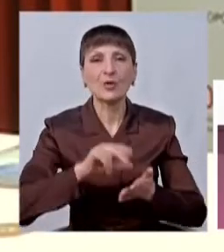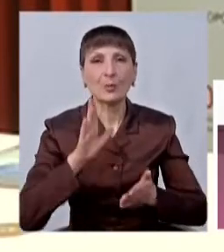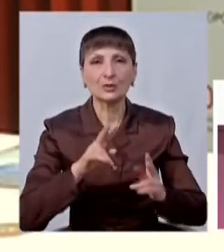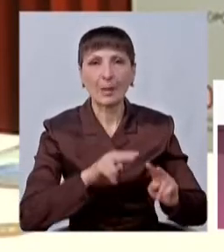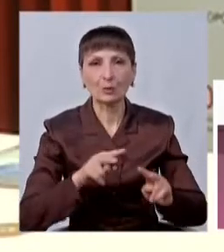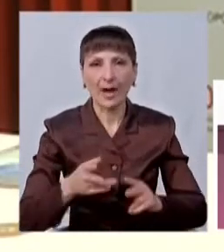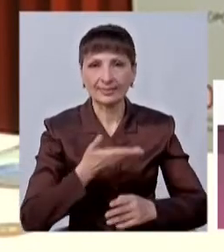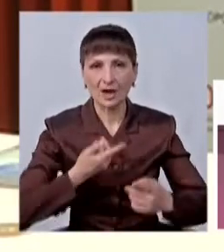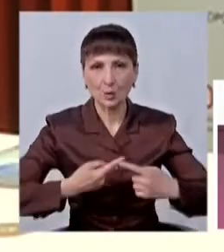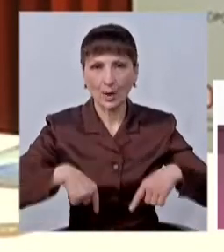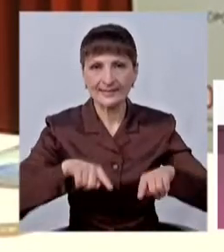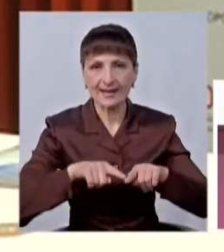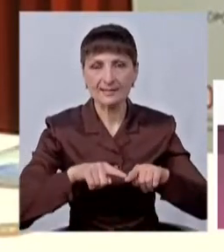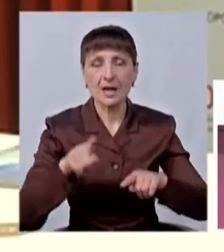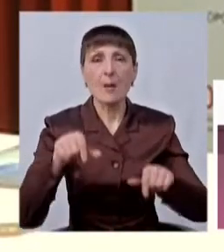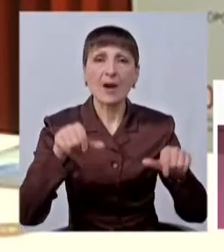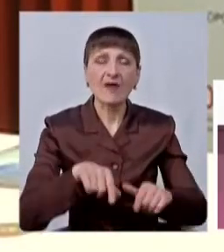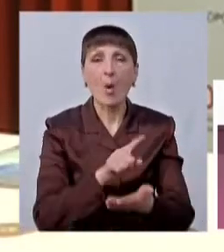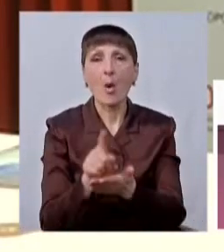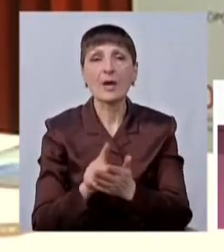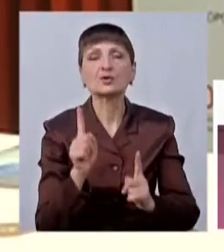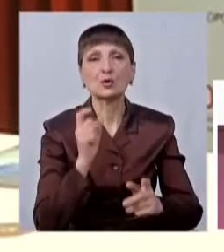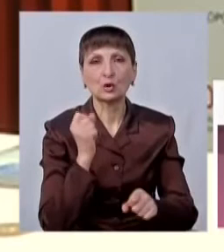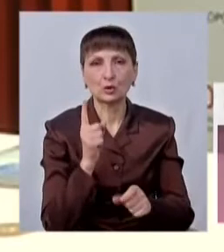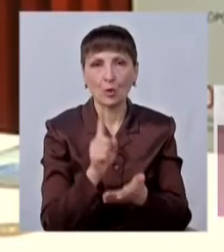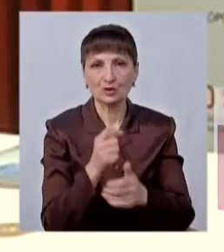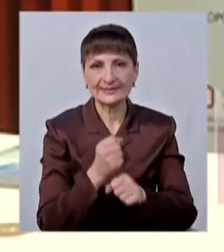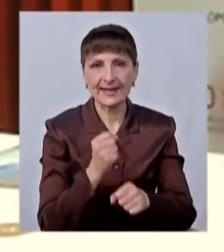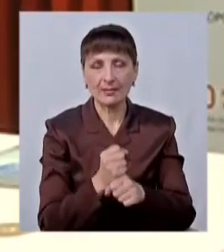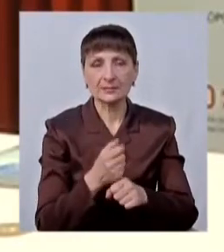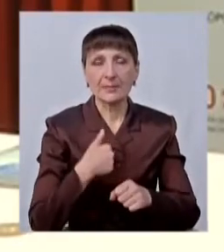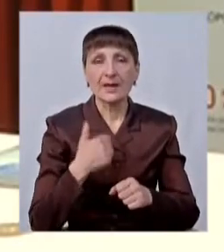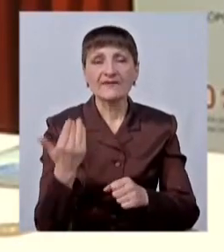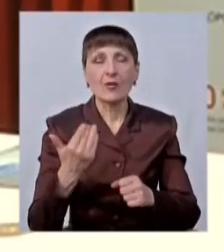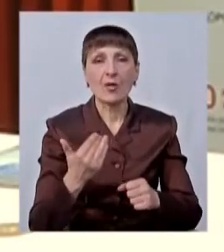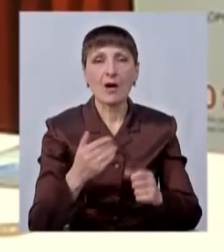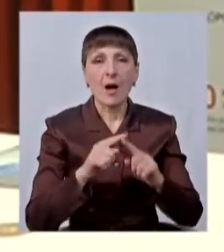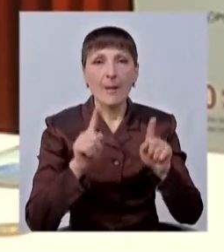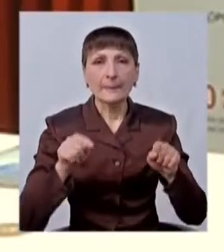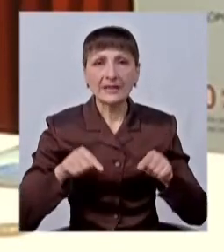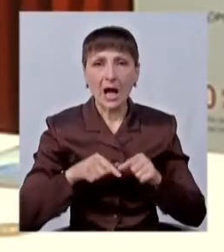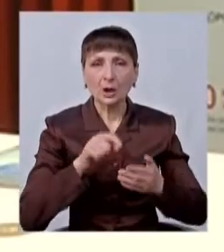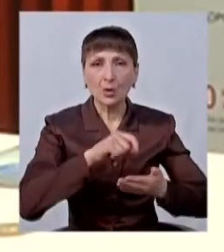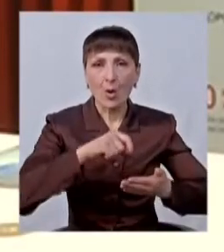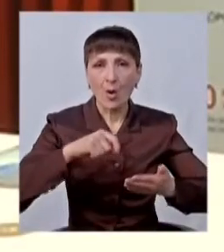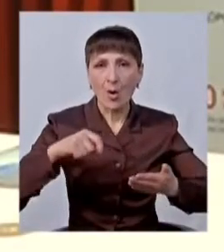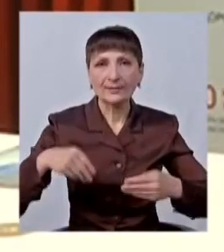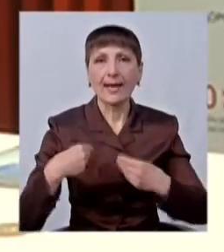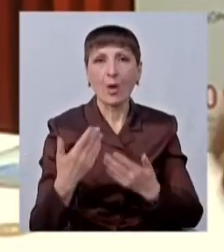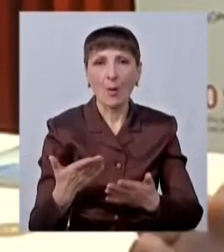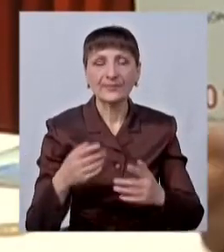организации, их права и обязанности на наблюдение. Делаем пакет наблюдателя, то есть блокноты, там ручки. В